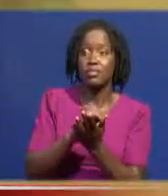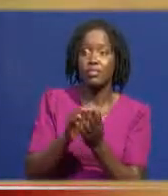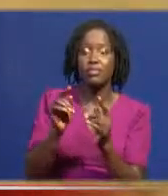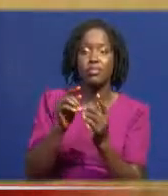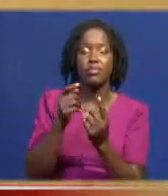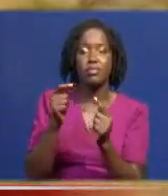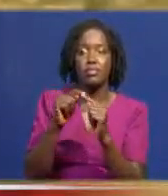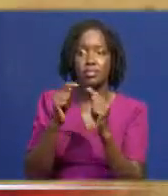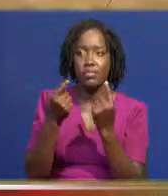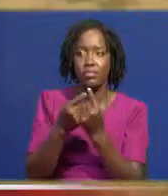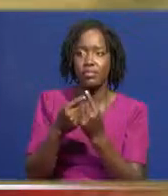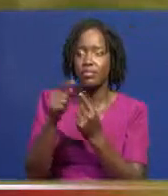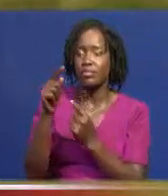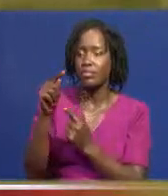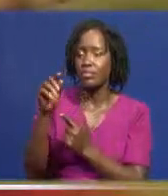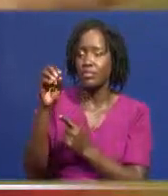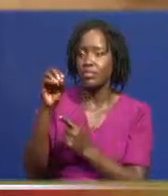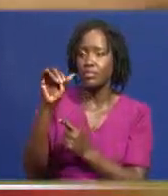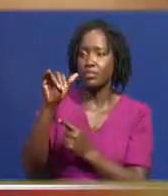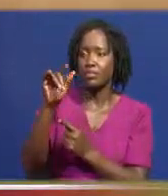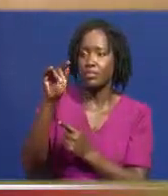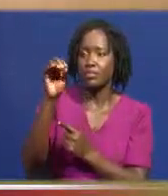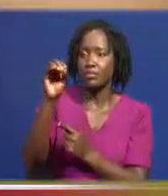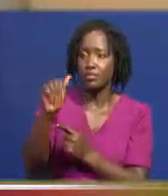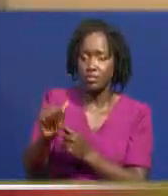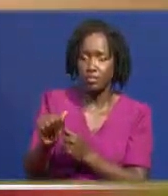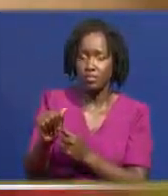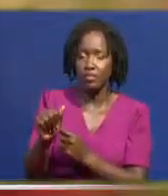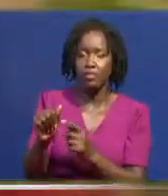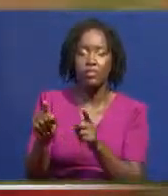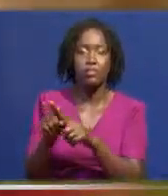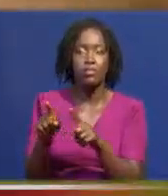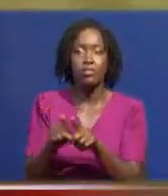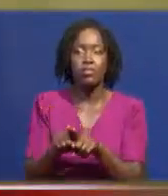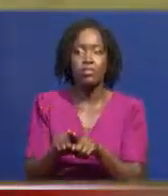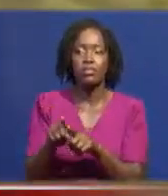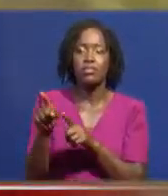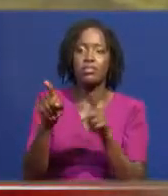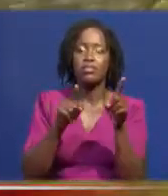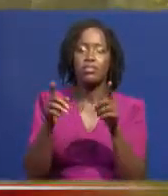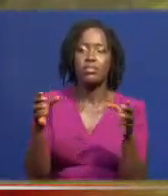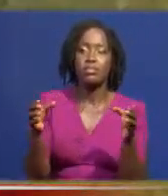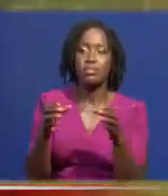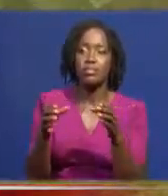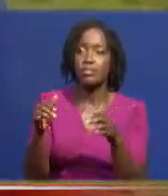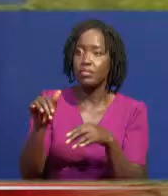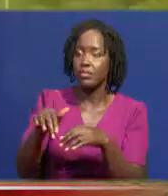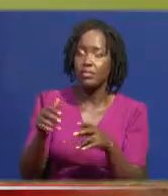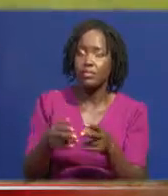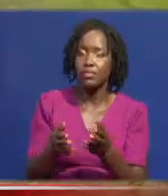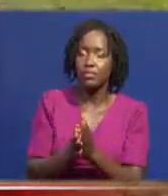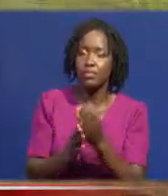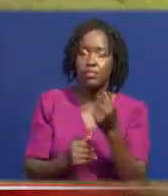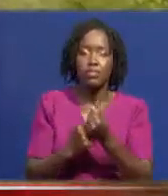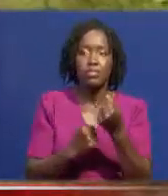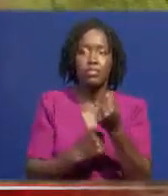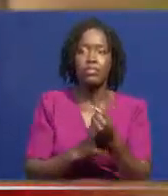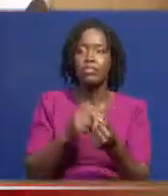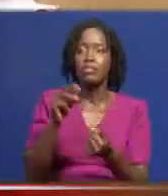timu ya Toyota Gazoo kileleni pa msururu huo. Wakati huo, kampuni ya Safaricom leo imedhamini mashindano